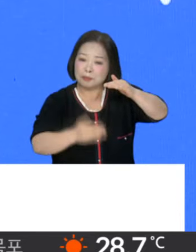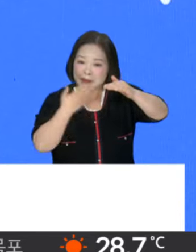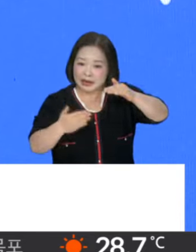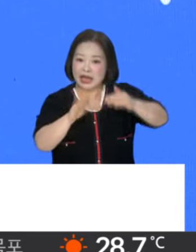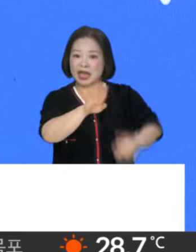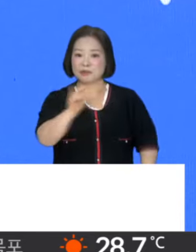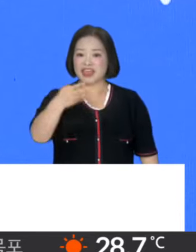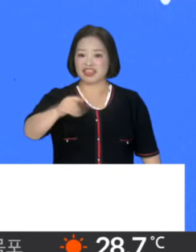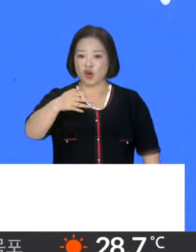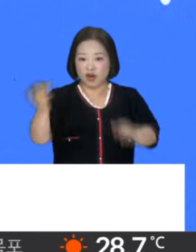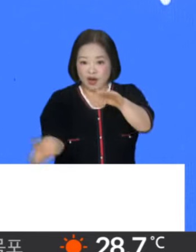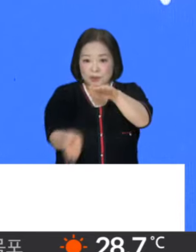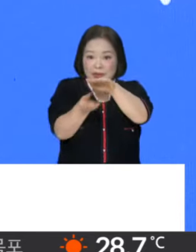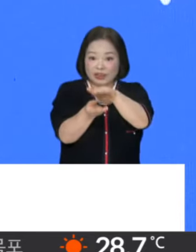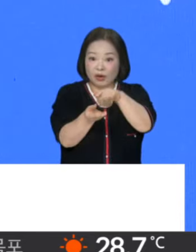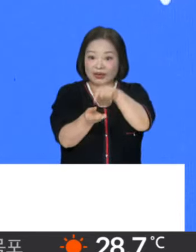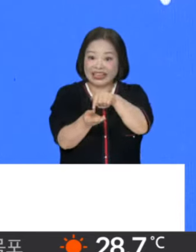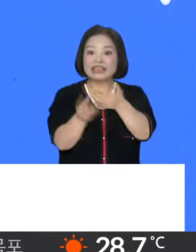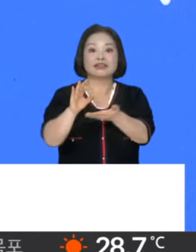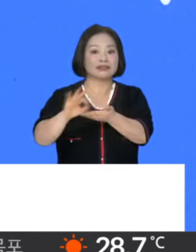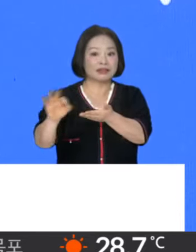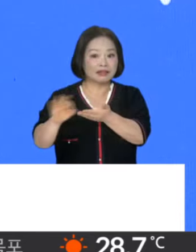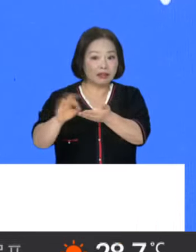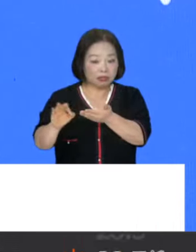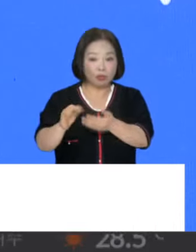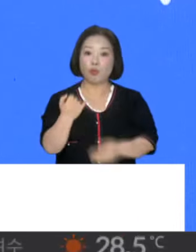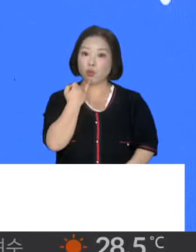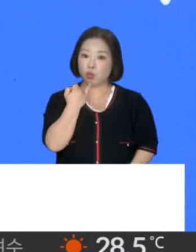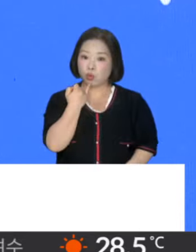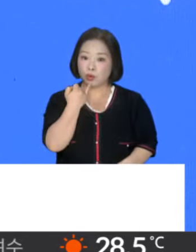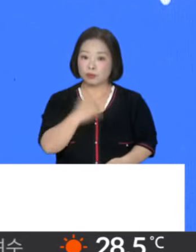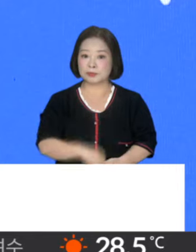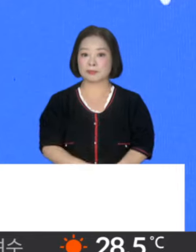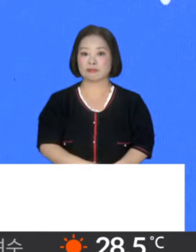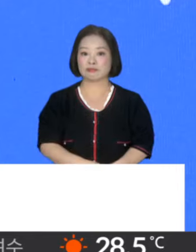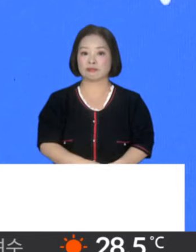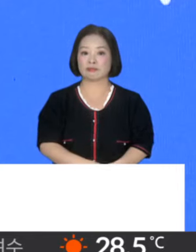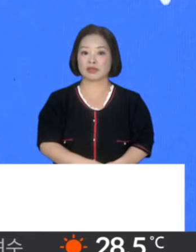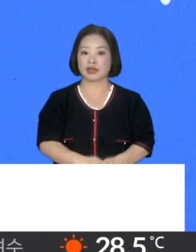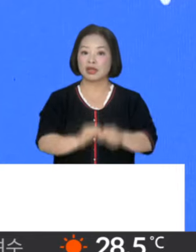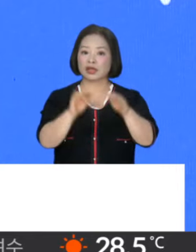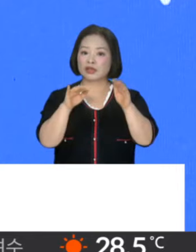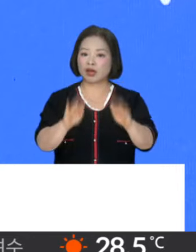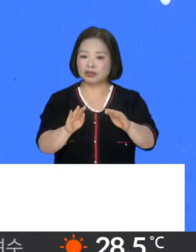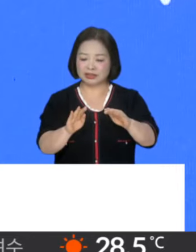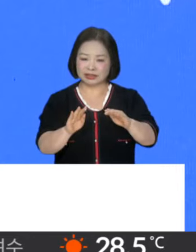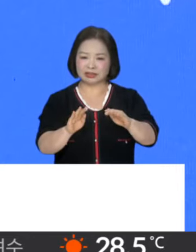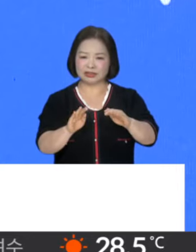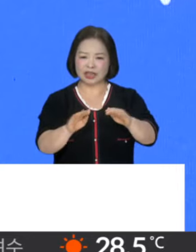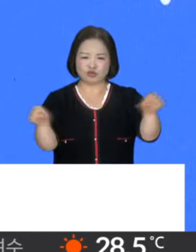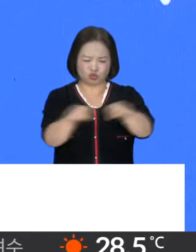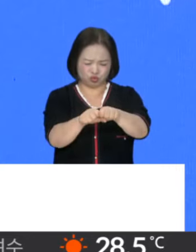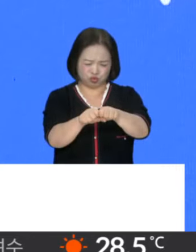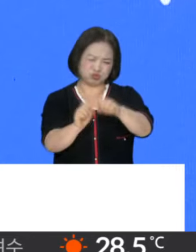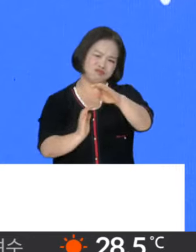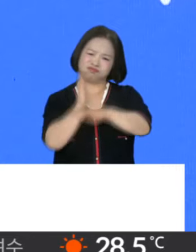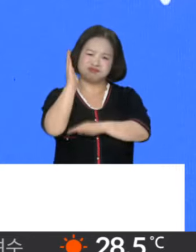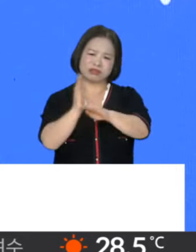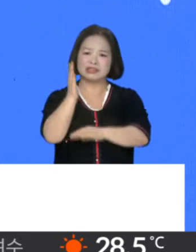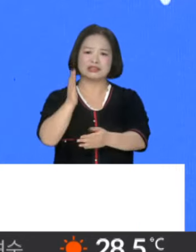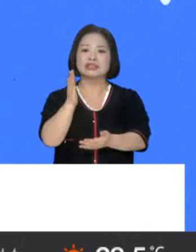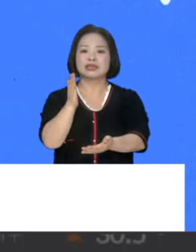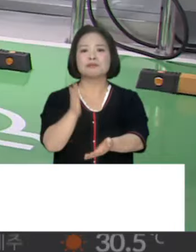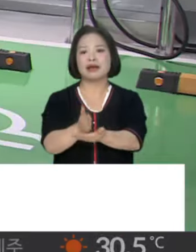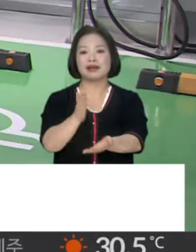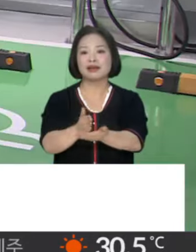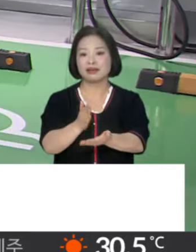배터리의 뭐 그 장기적인 배터리 사용 면에서도 유리하고 그다음에 그 과충전을 예방하는 데도 효과가 있다라고 하는 전문가들